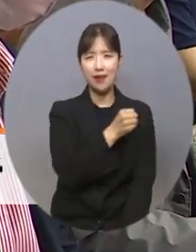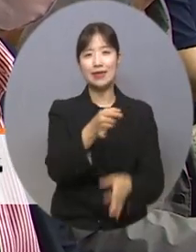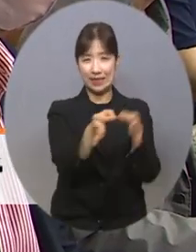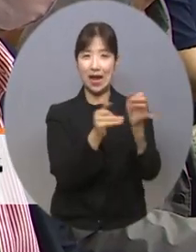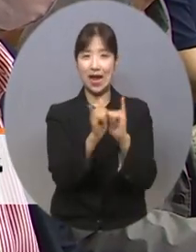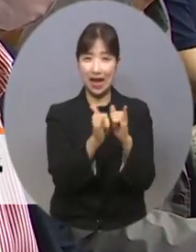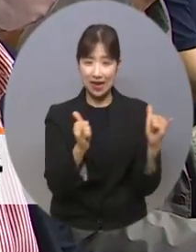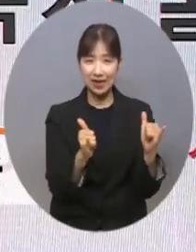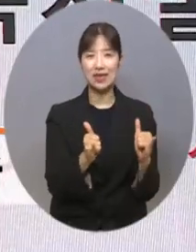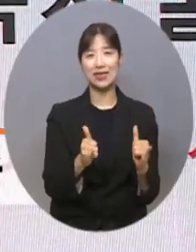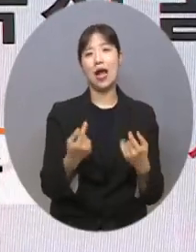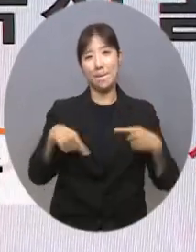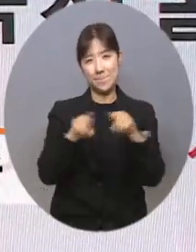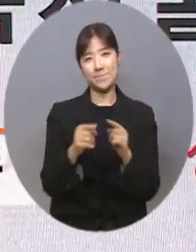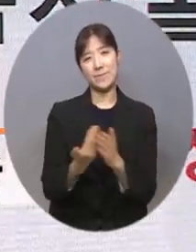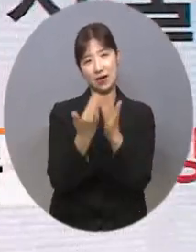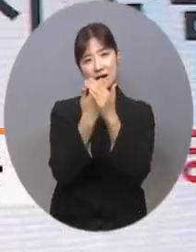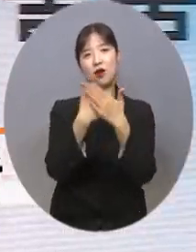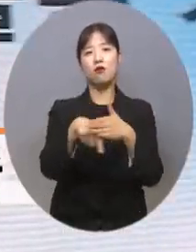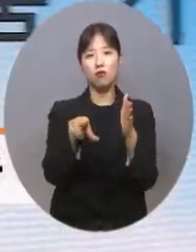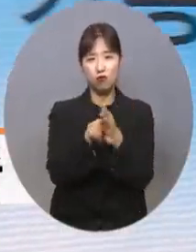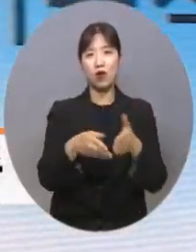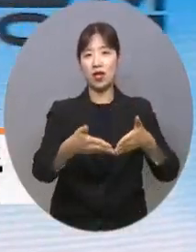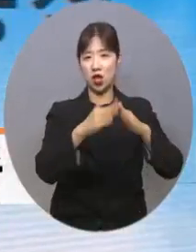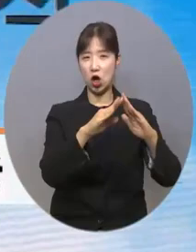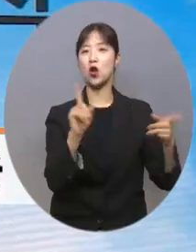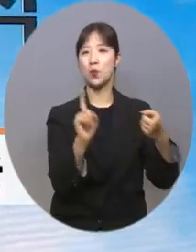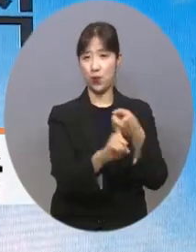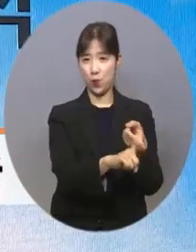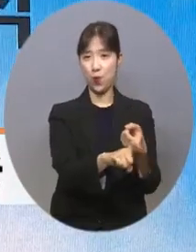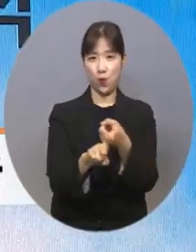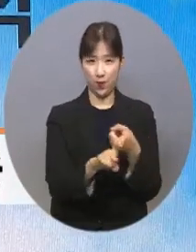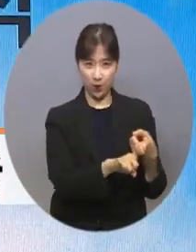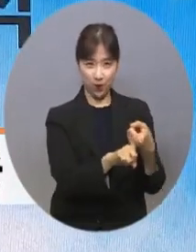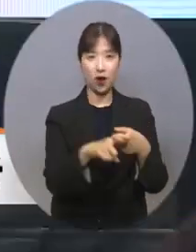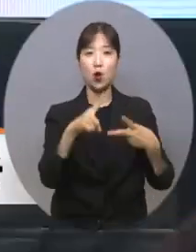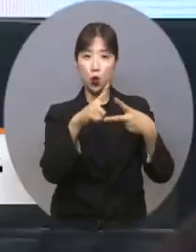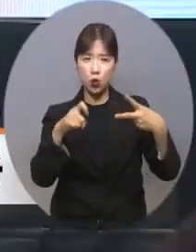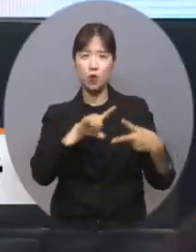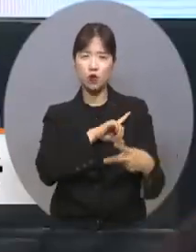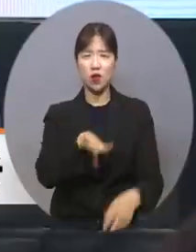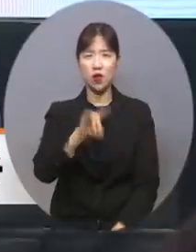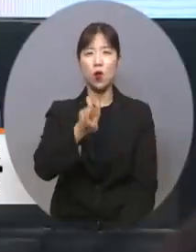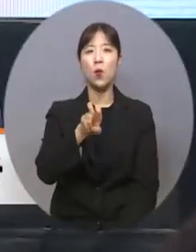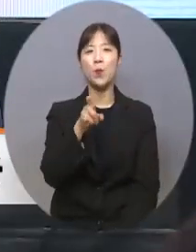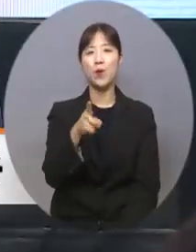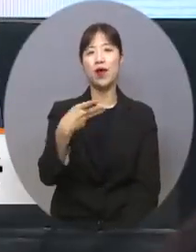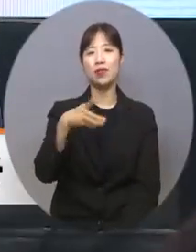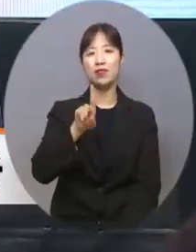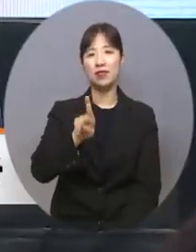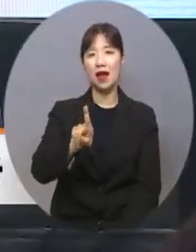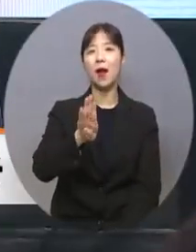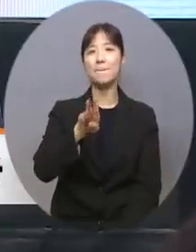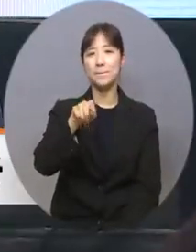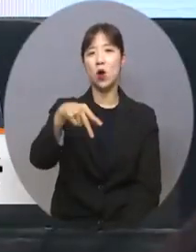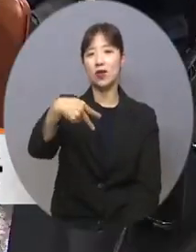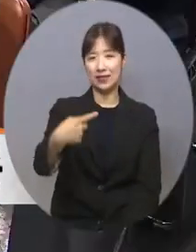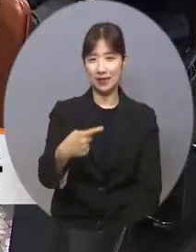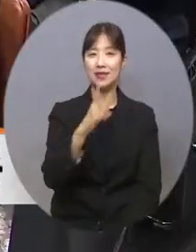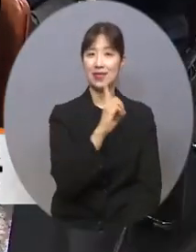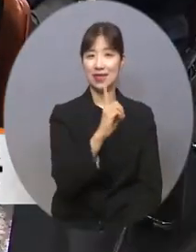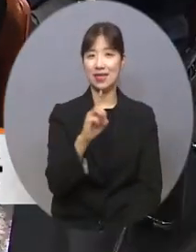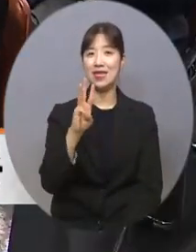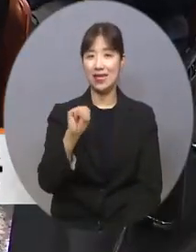상인들이 상생 발전을 도모하기 위해 설립된 조합으로 동대문 최초로 메타버스를 구현한 통합 플랫폼